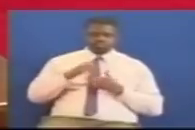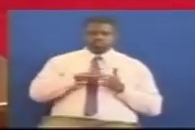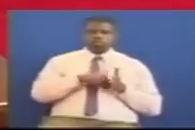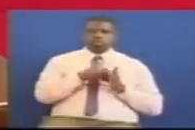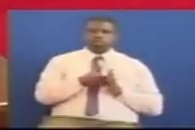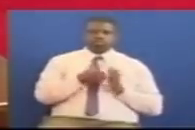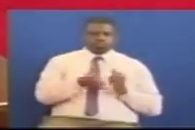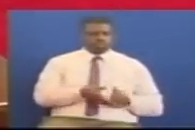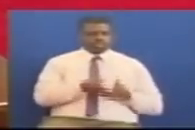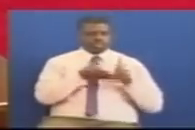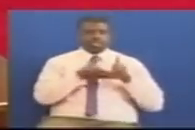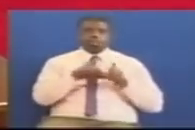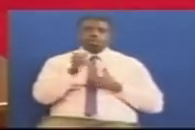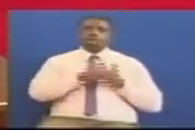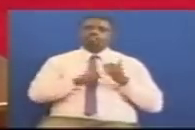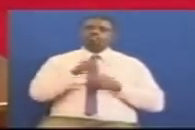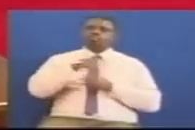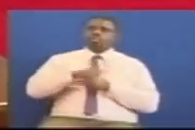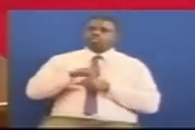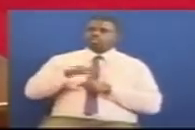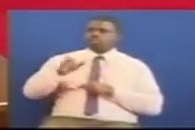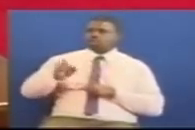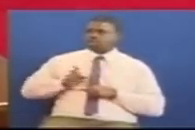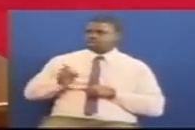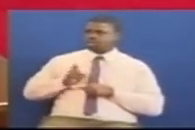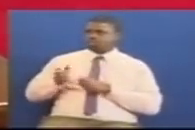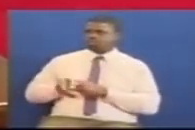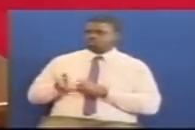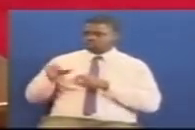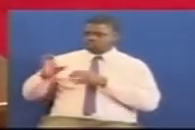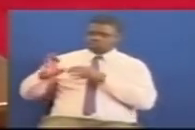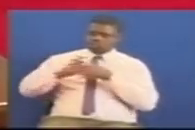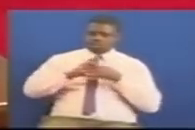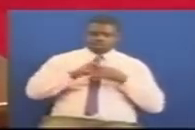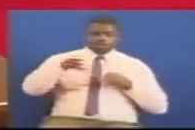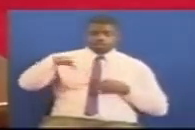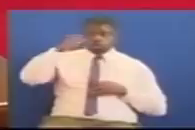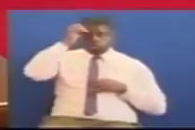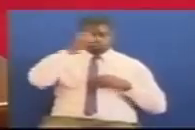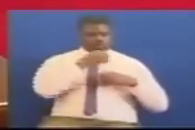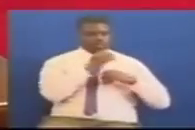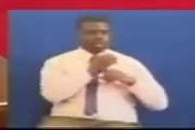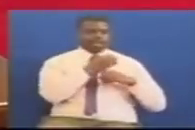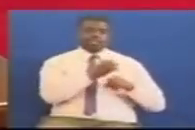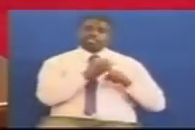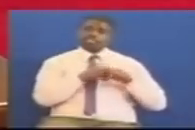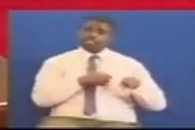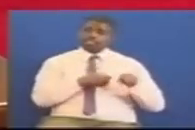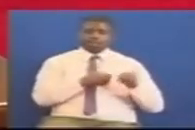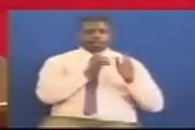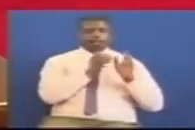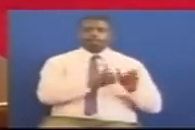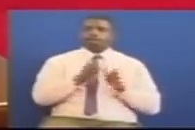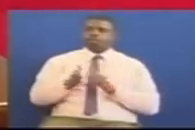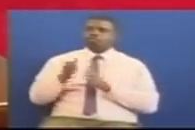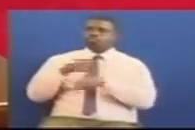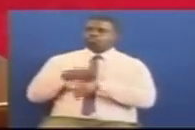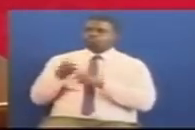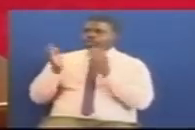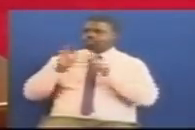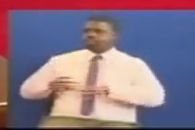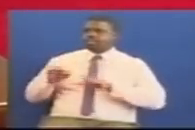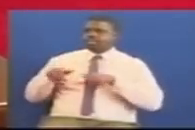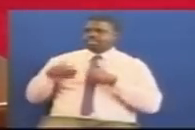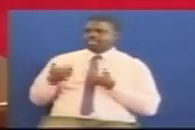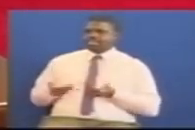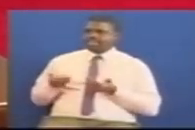wa kusaidia wanafunzi wengi wa kike kuweza kujiunga na masomo ya sayansi. Mheshimiwa Mwenyekiti, mpango ule muda wake ulishaisha, lakini kwa